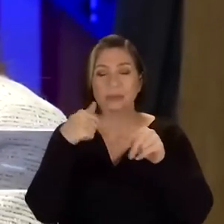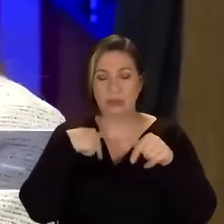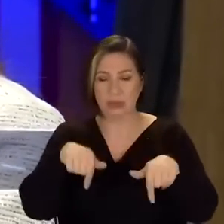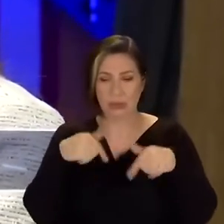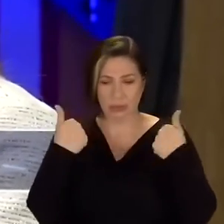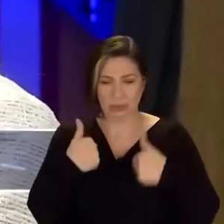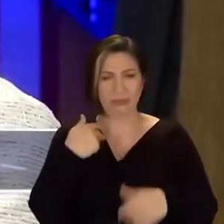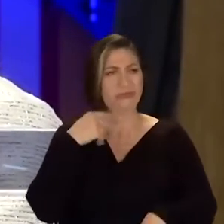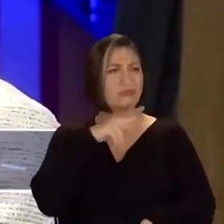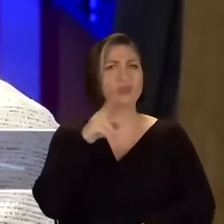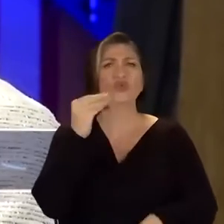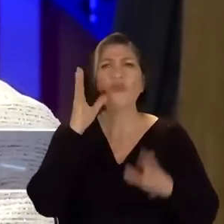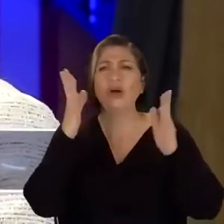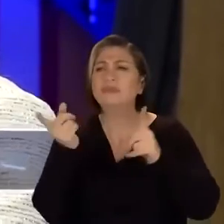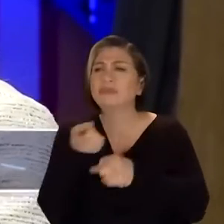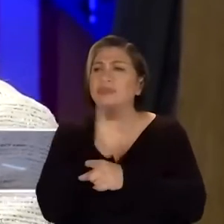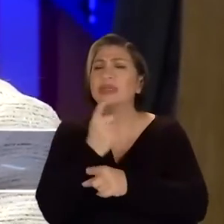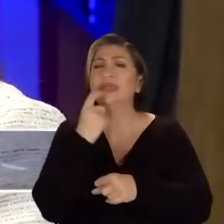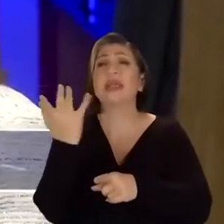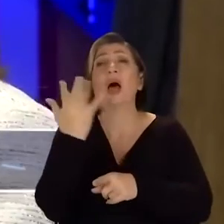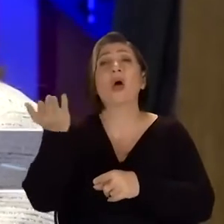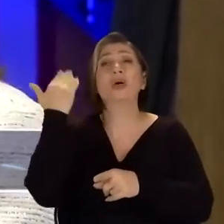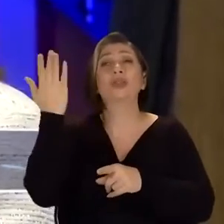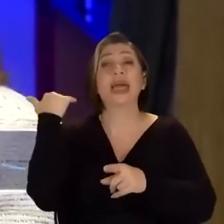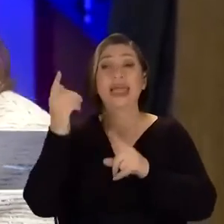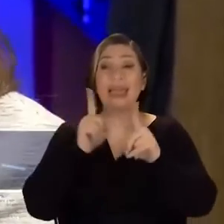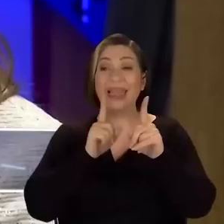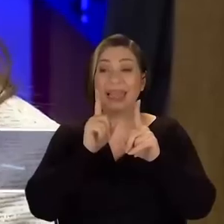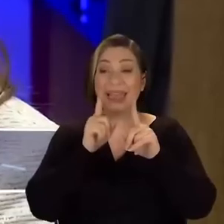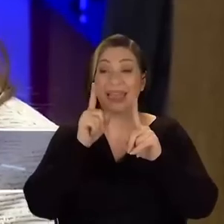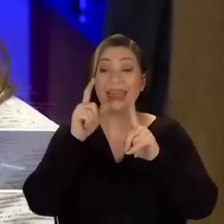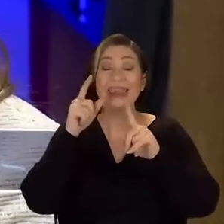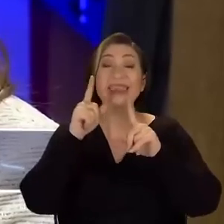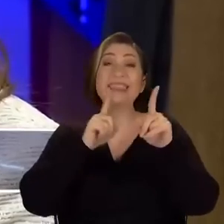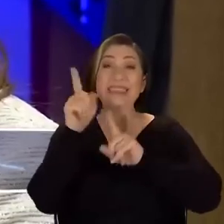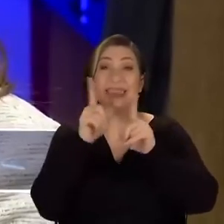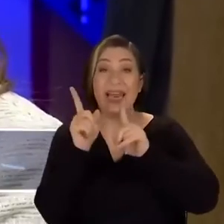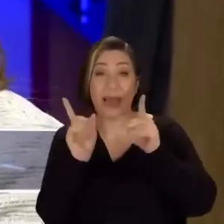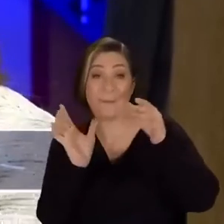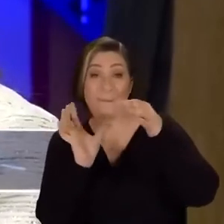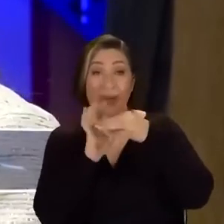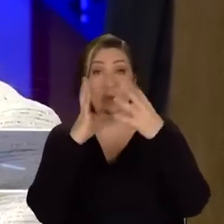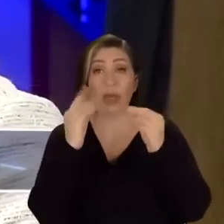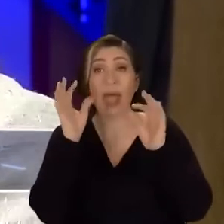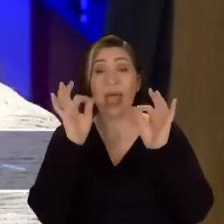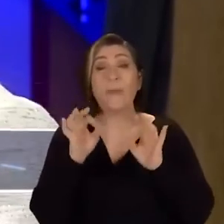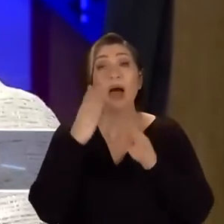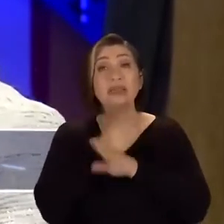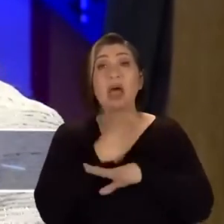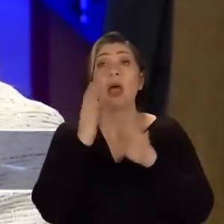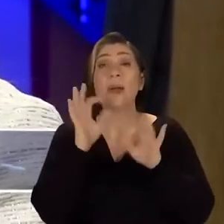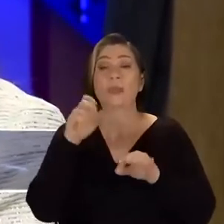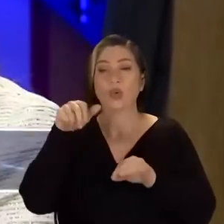fiziksel dünyada yaptığımız bir sürü şeyi yıllar önce dijital dönüşümle beraber dijital dünyada yapmaya başladık. Hep aslında ne